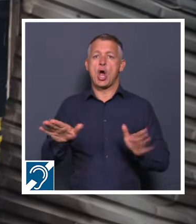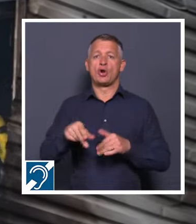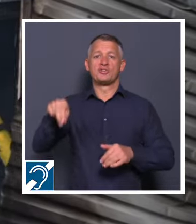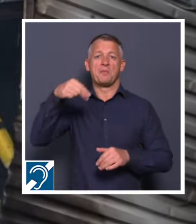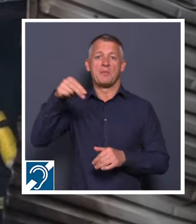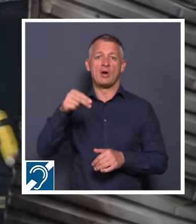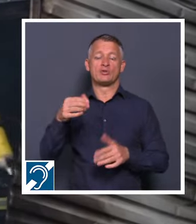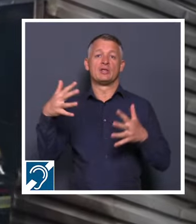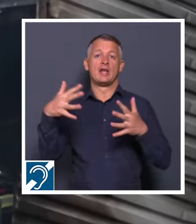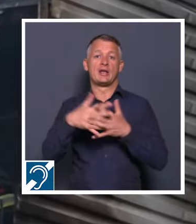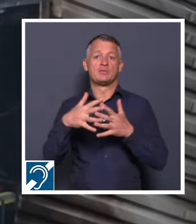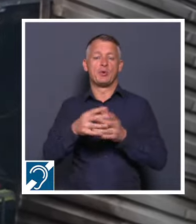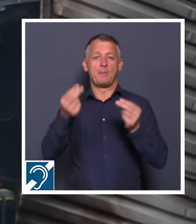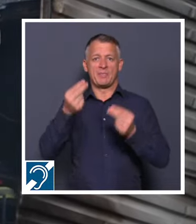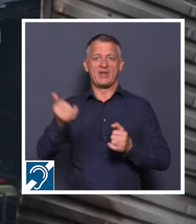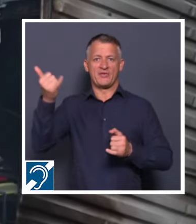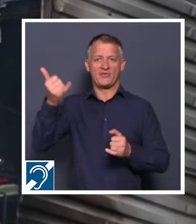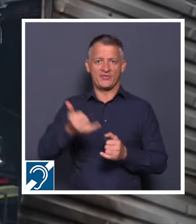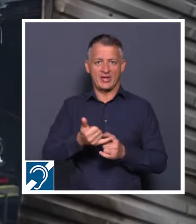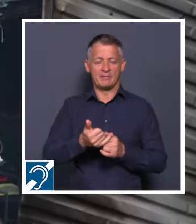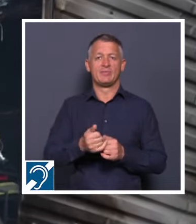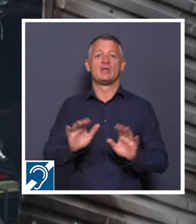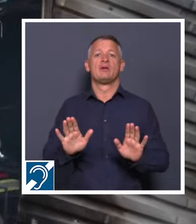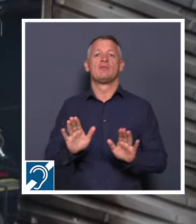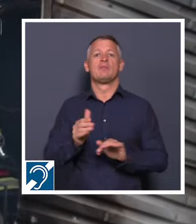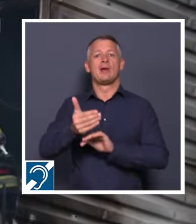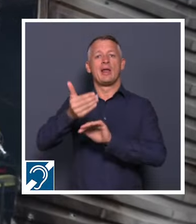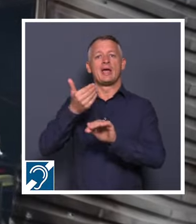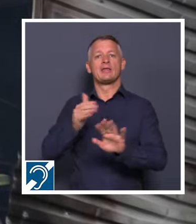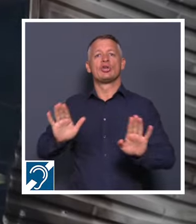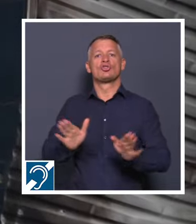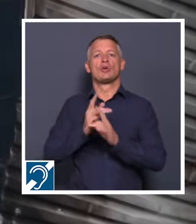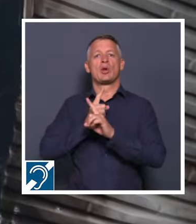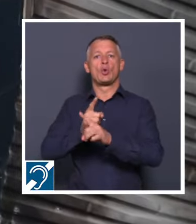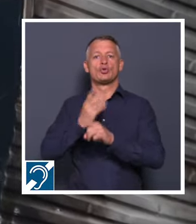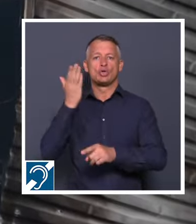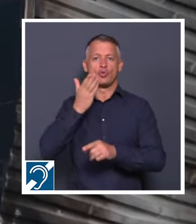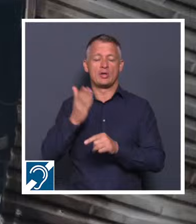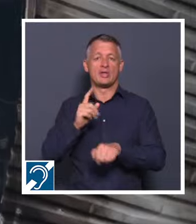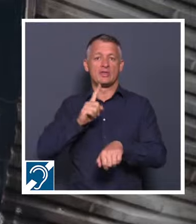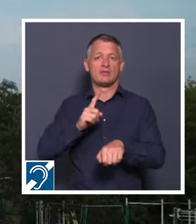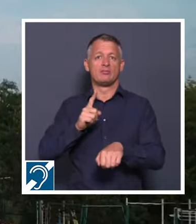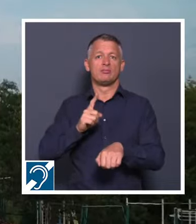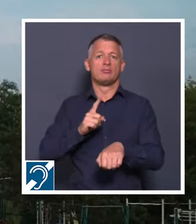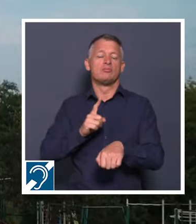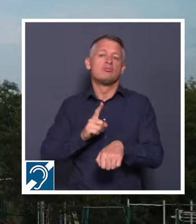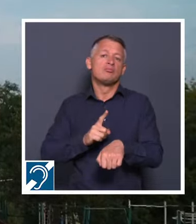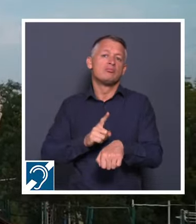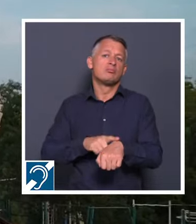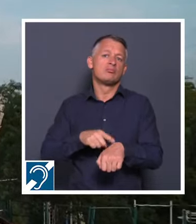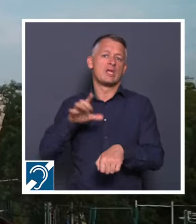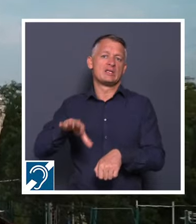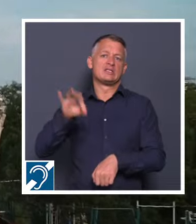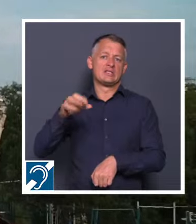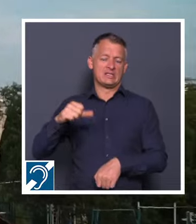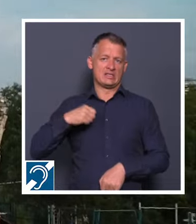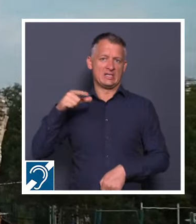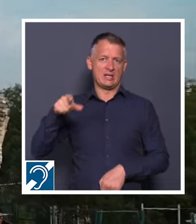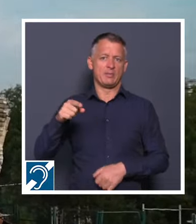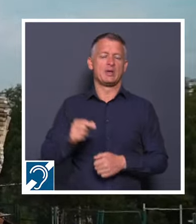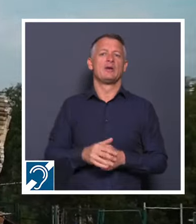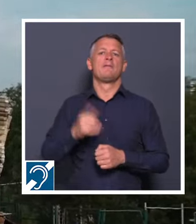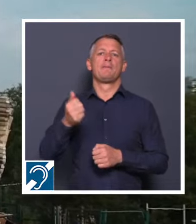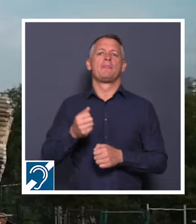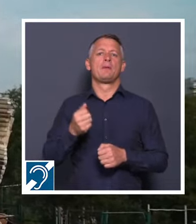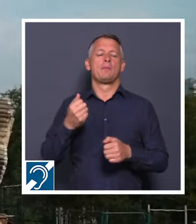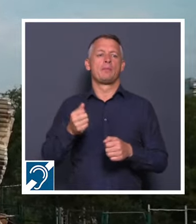război este binevenită. Înainte de începerea anului școlar, tinerii au găsit un moment de pace într-o tabără din partea opusă a țării, în vestul